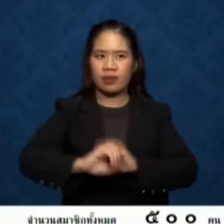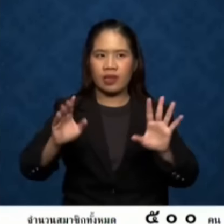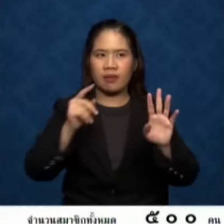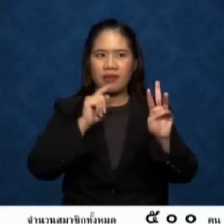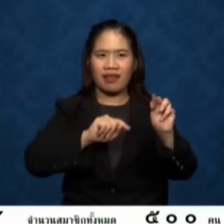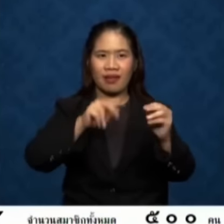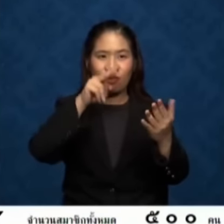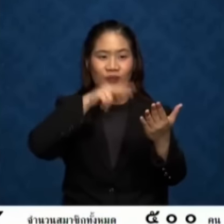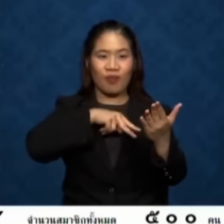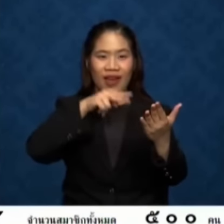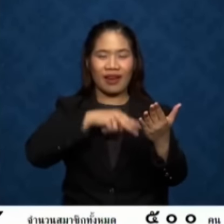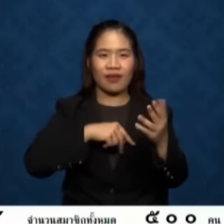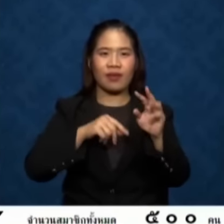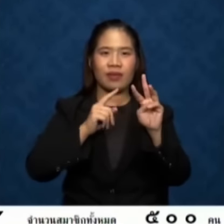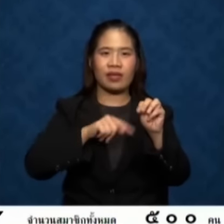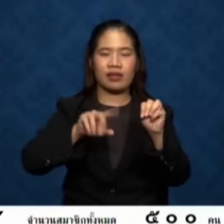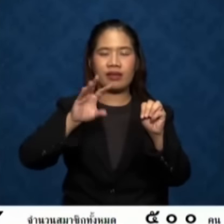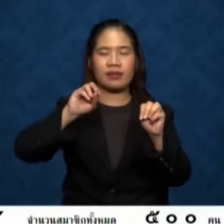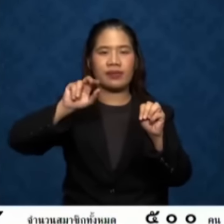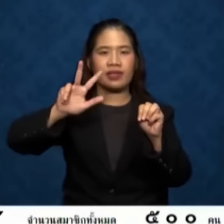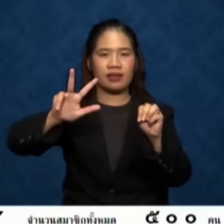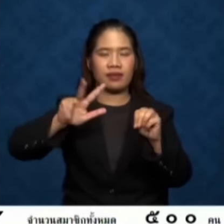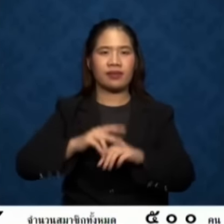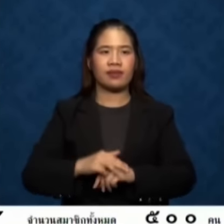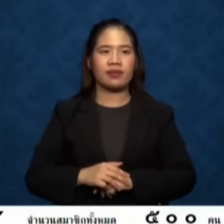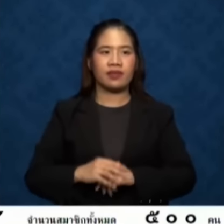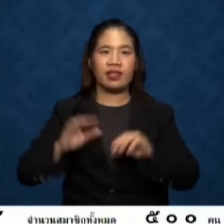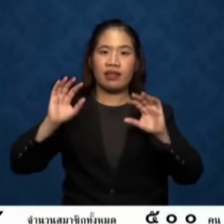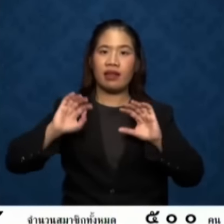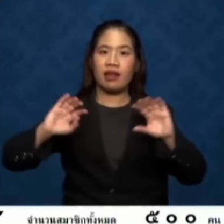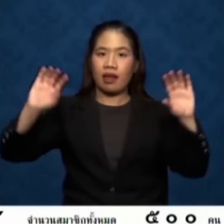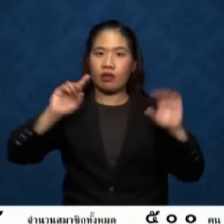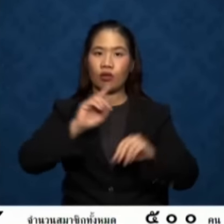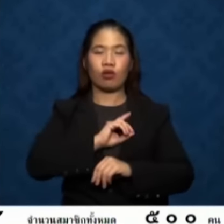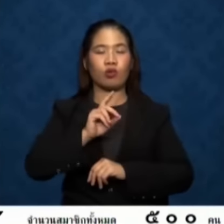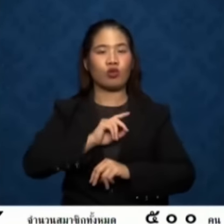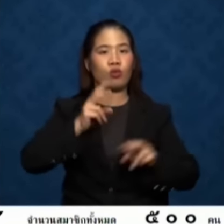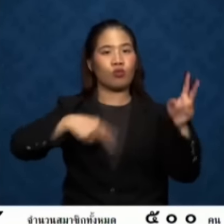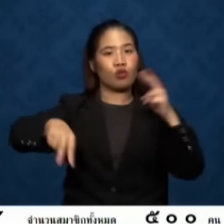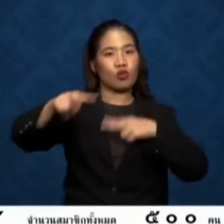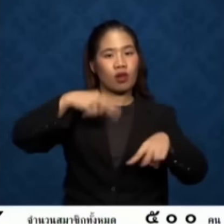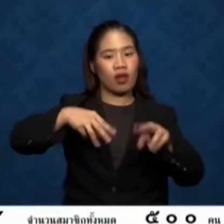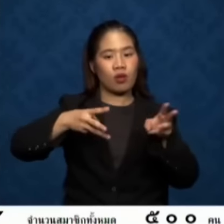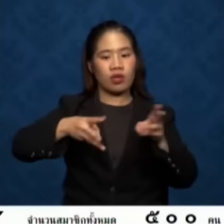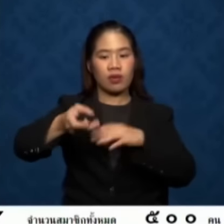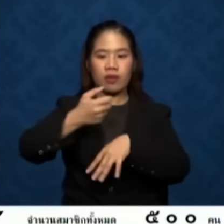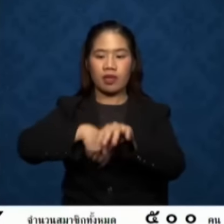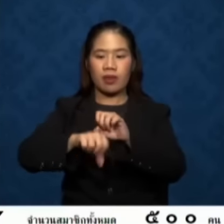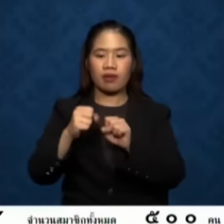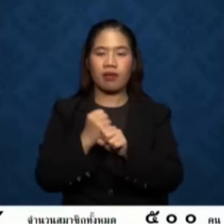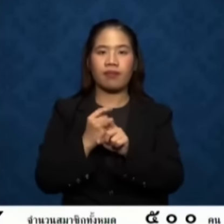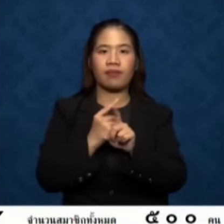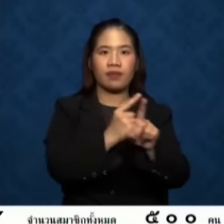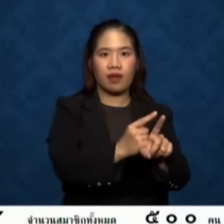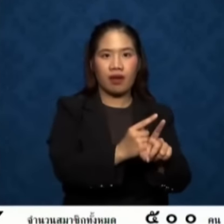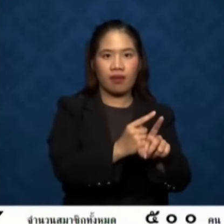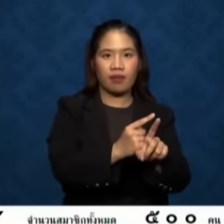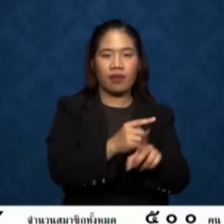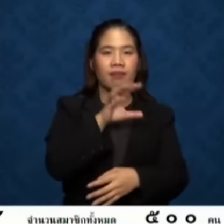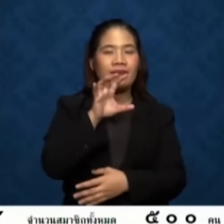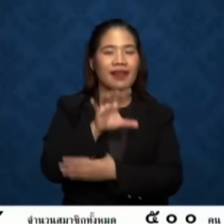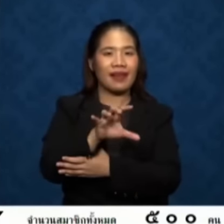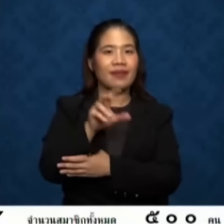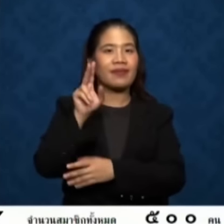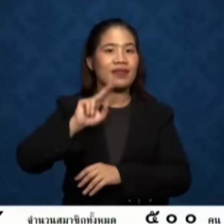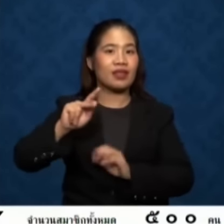อีกทีมาตรา53รัฐต้องดูแลให้มีการปฏิบัติตามและบังคับใช้กฎหม